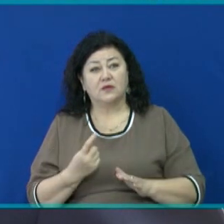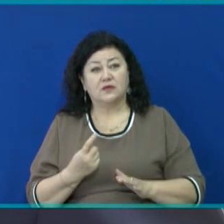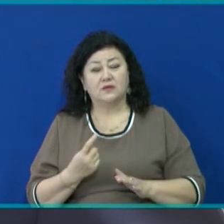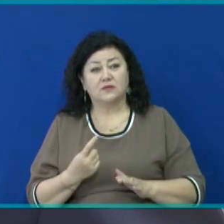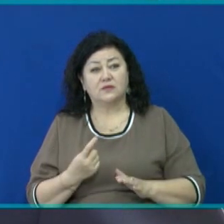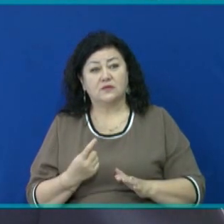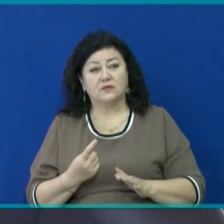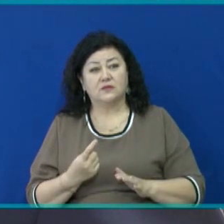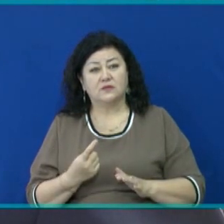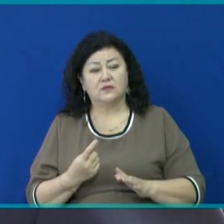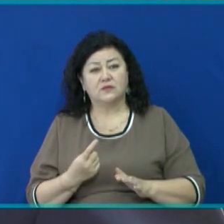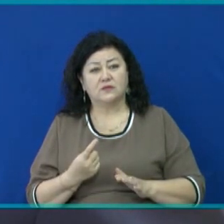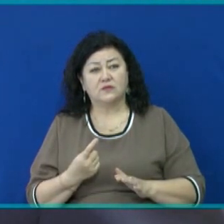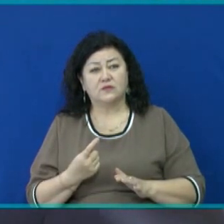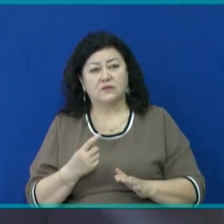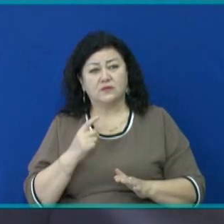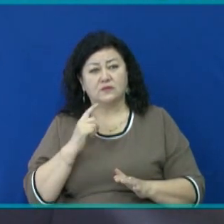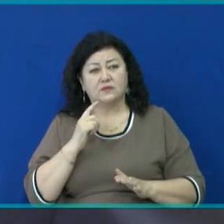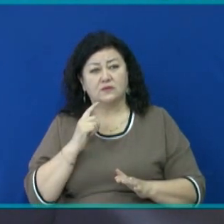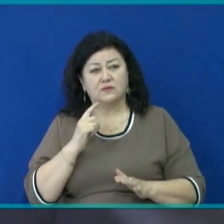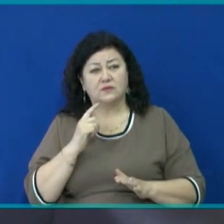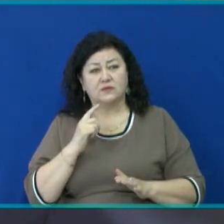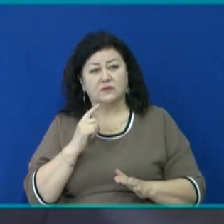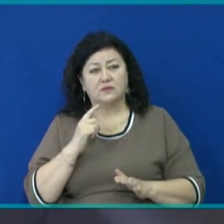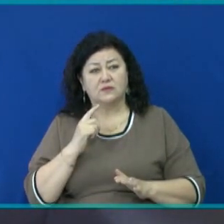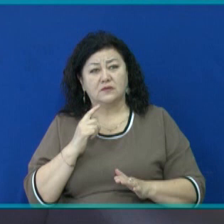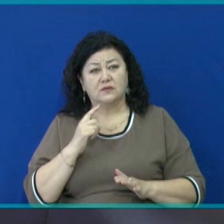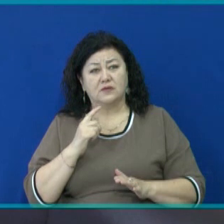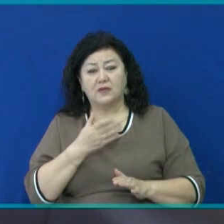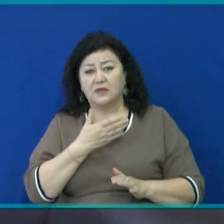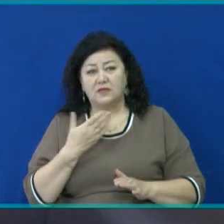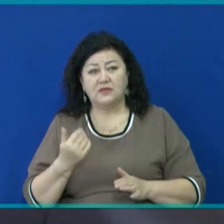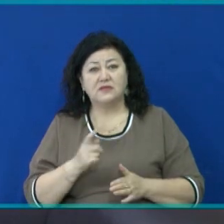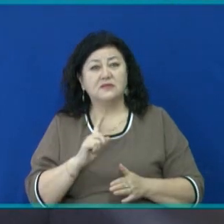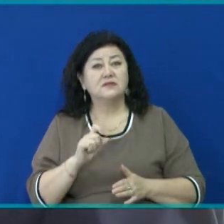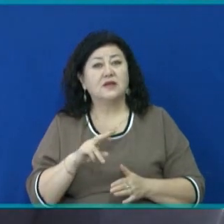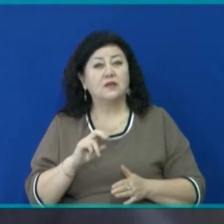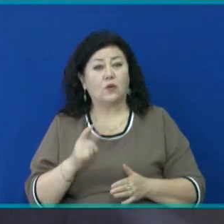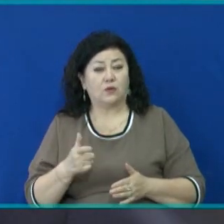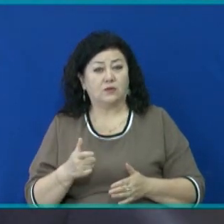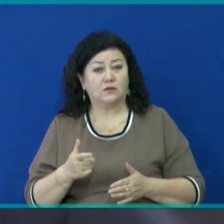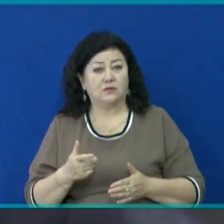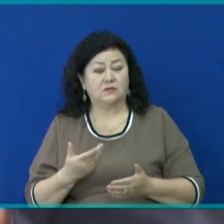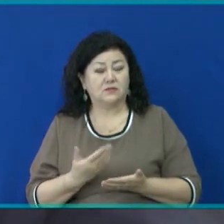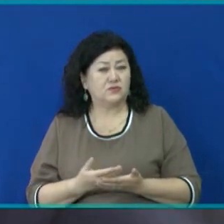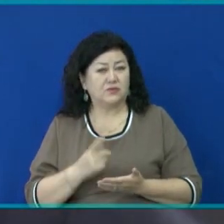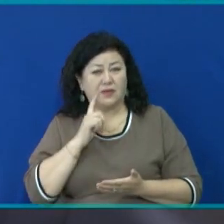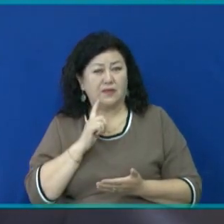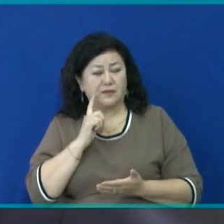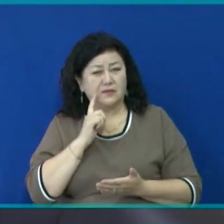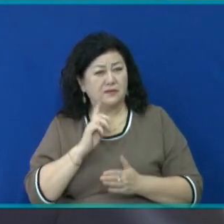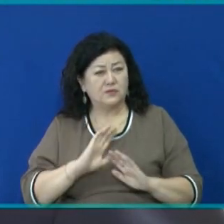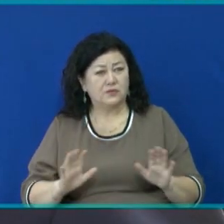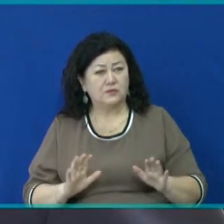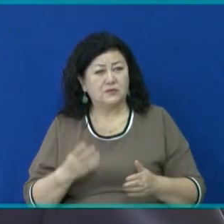сол дұрыс келмей тұр. Бұл кепілдік жоқ болып тұр. Түсінесіз ба? Өзіңіз ойлаңыз. Ол 35